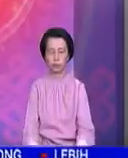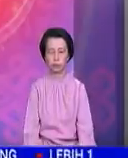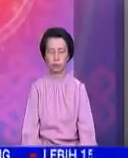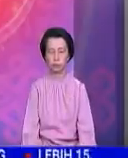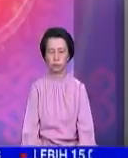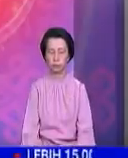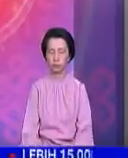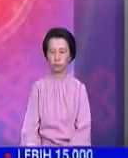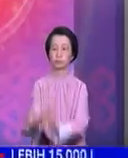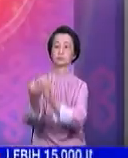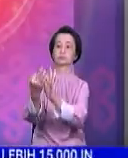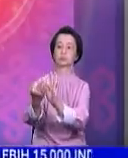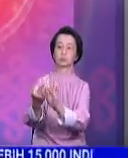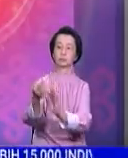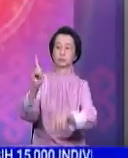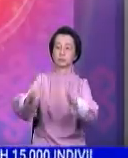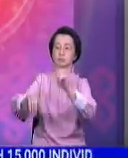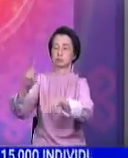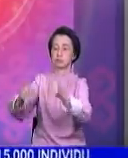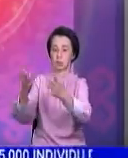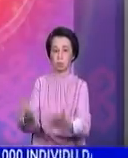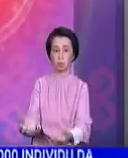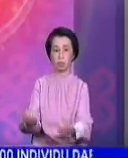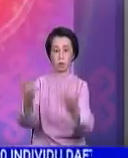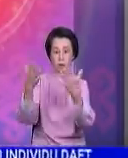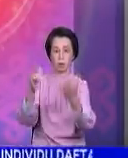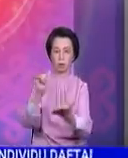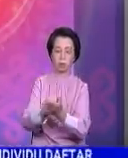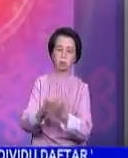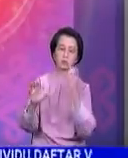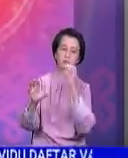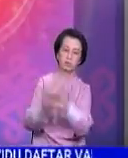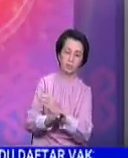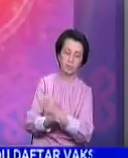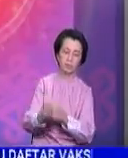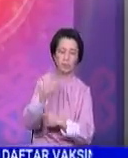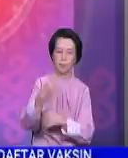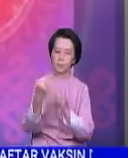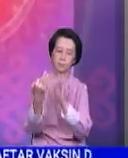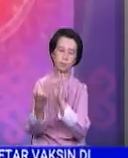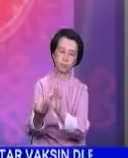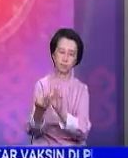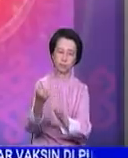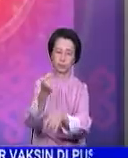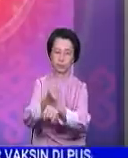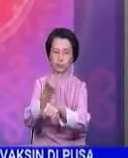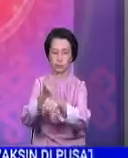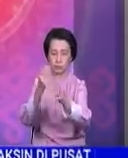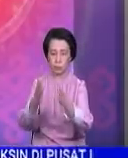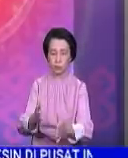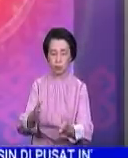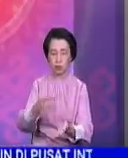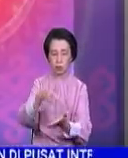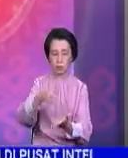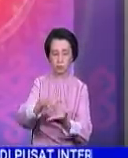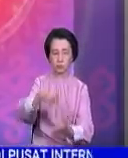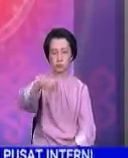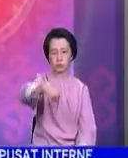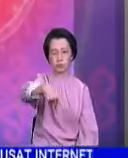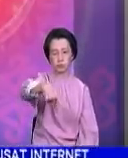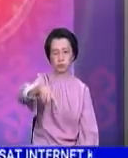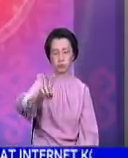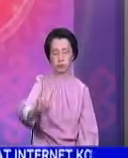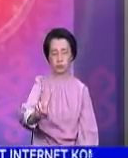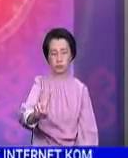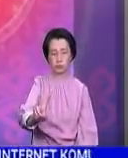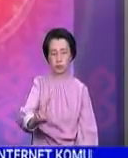Berdepan dengan pelbagai karenah orang ramai, itu antara cabaran seringkali dihadapi para petugas di pusat pemberian vaksin